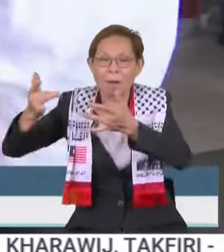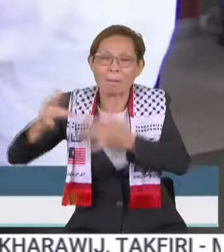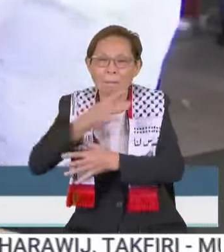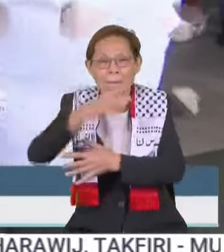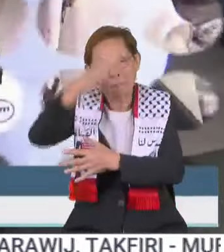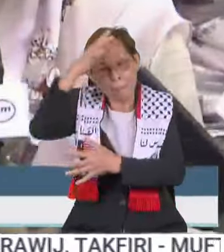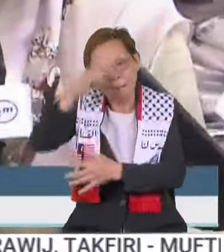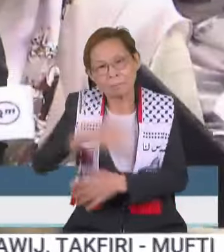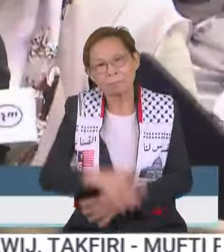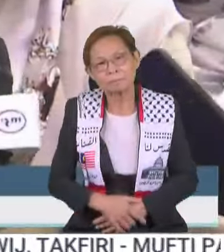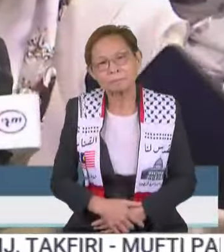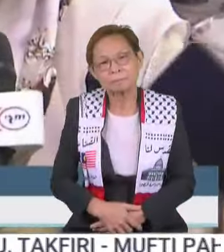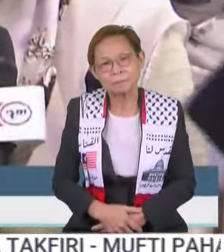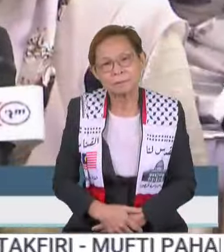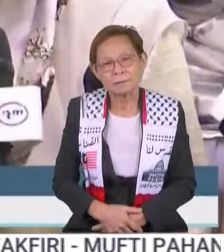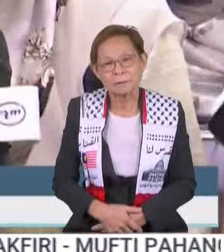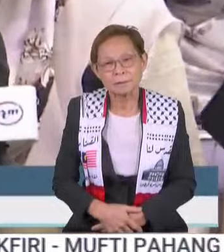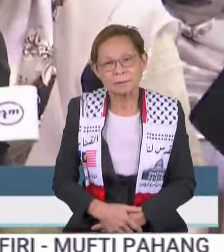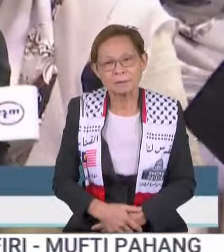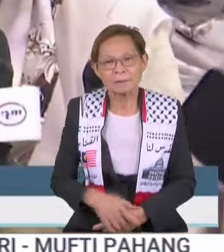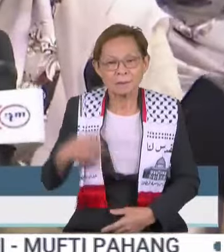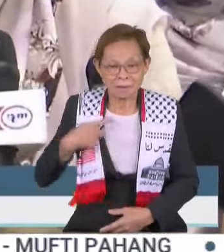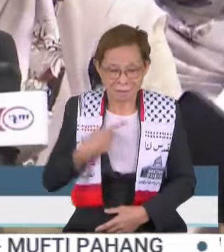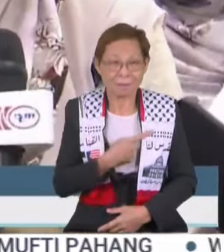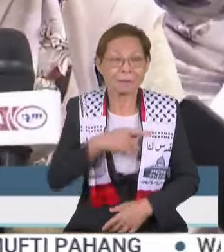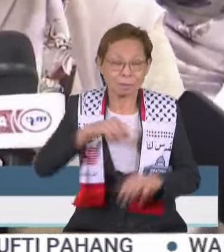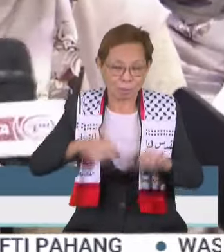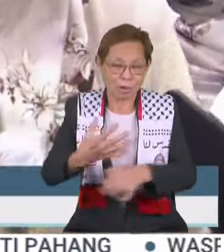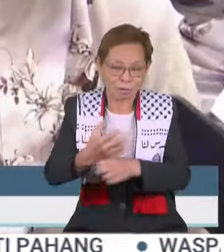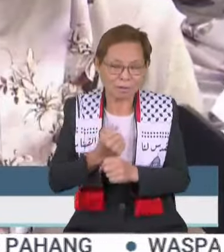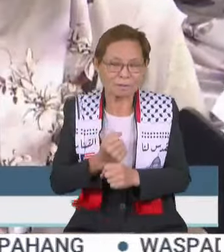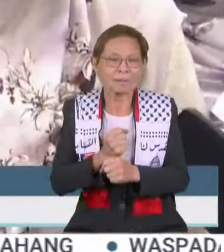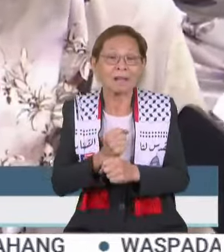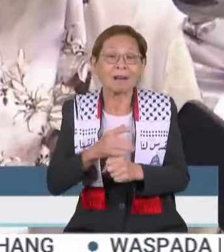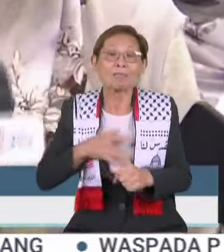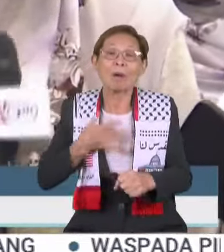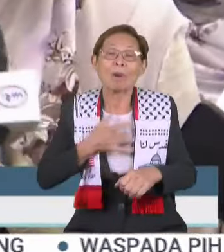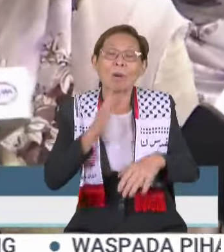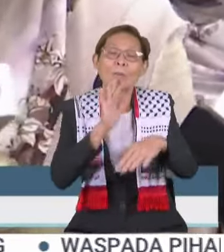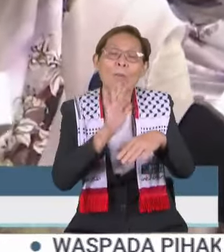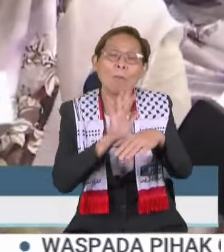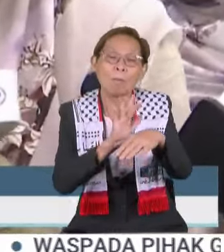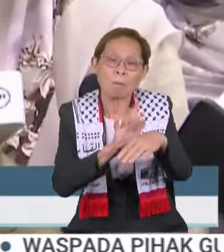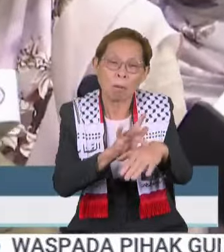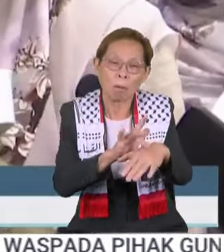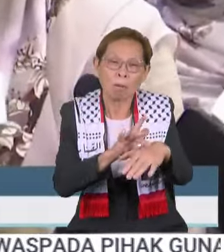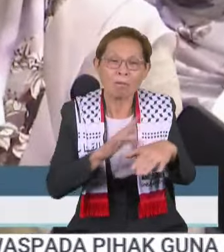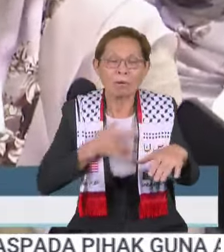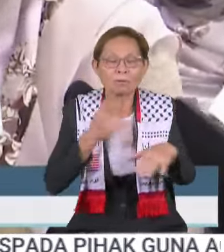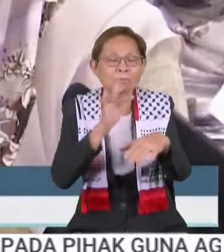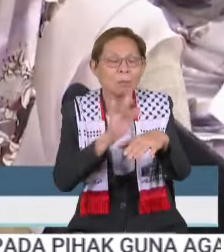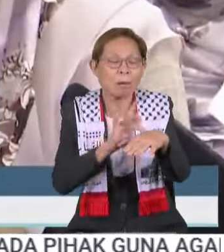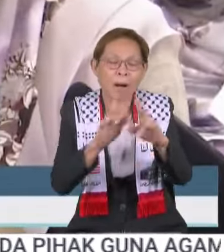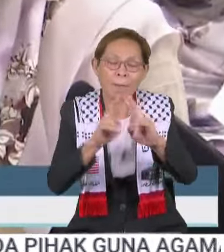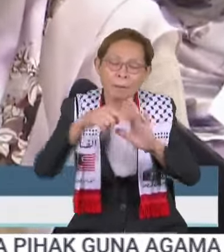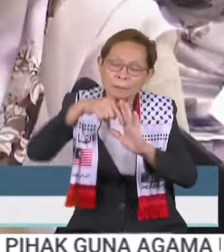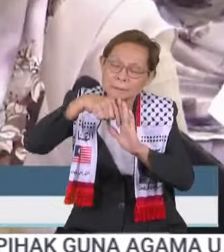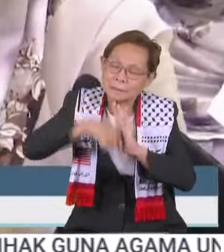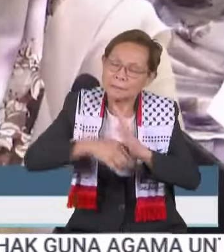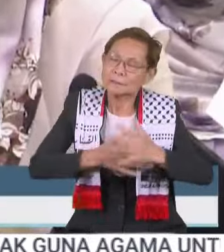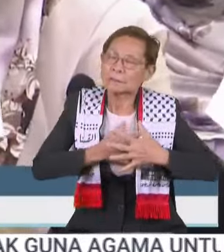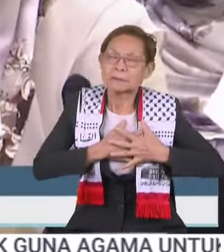beban. Kita dapat merasa sentuhan. Sentuhan yang amat mendalam